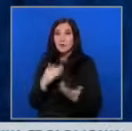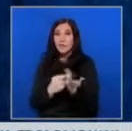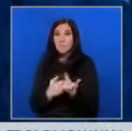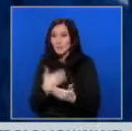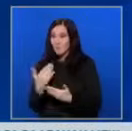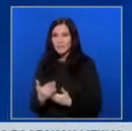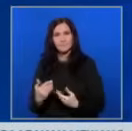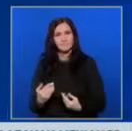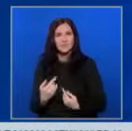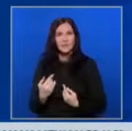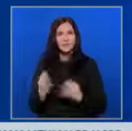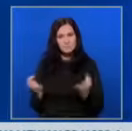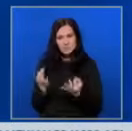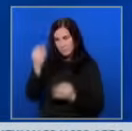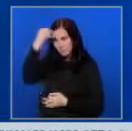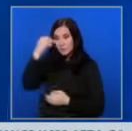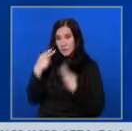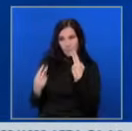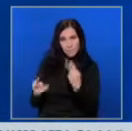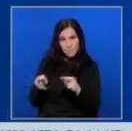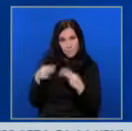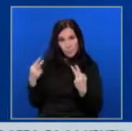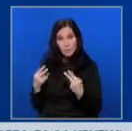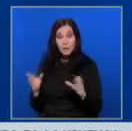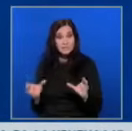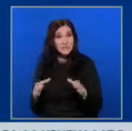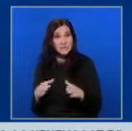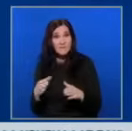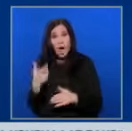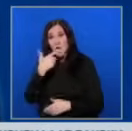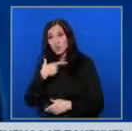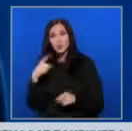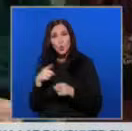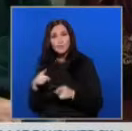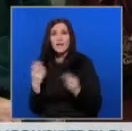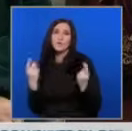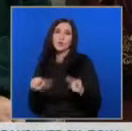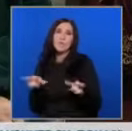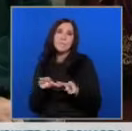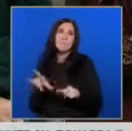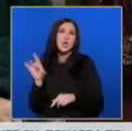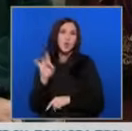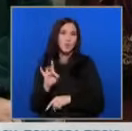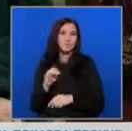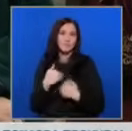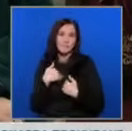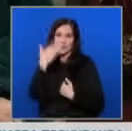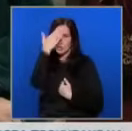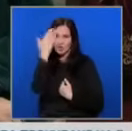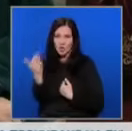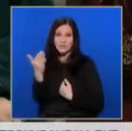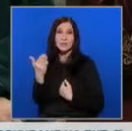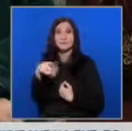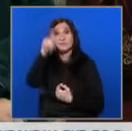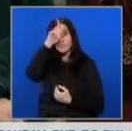пред взискателната българска публика застават и солистите в ролите на Мими и Рудолф. За мен е чест да бъда в